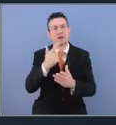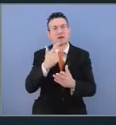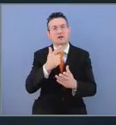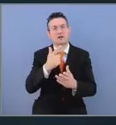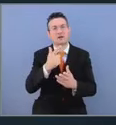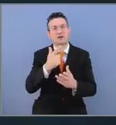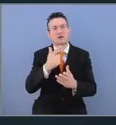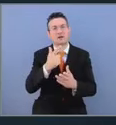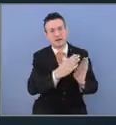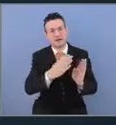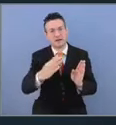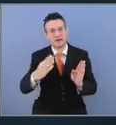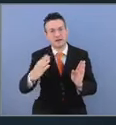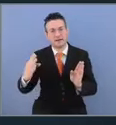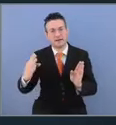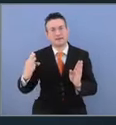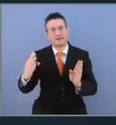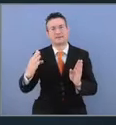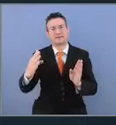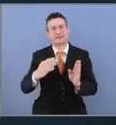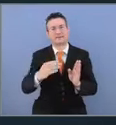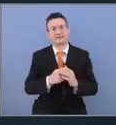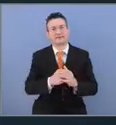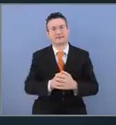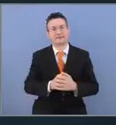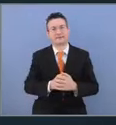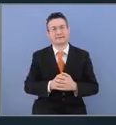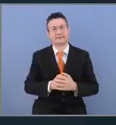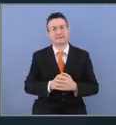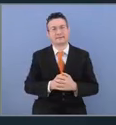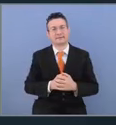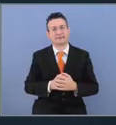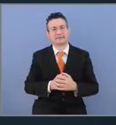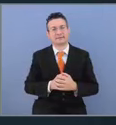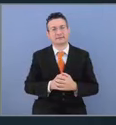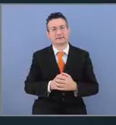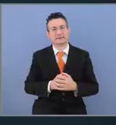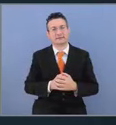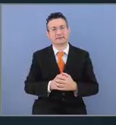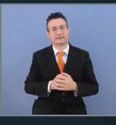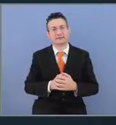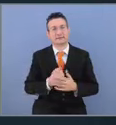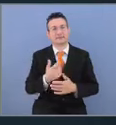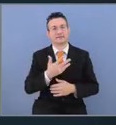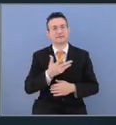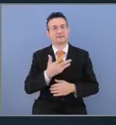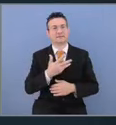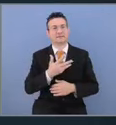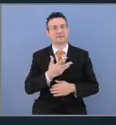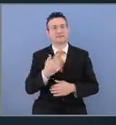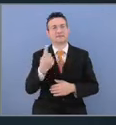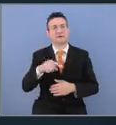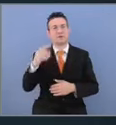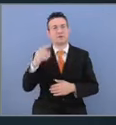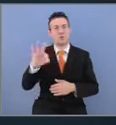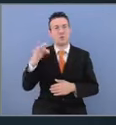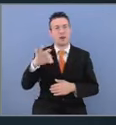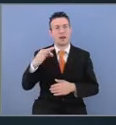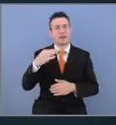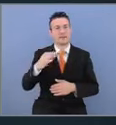tutto è visto e letto anche come un sistema di qualità, quale a mio